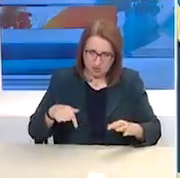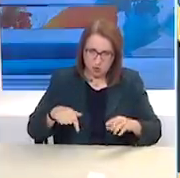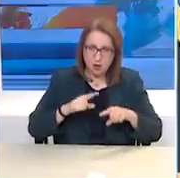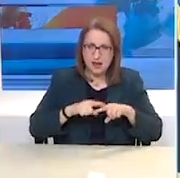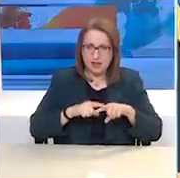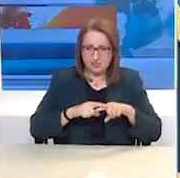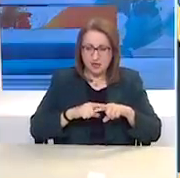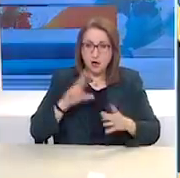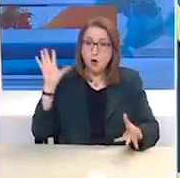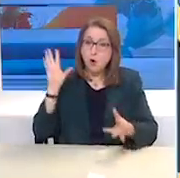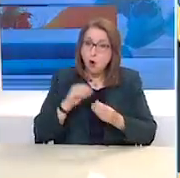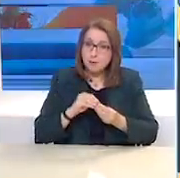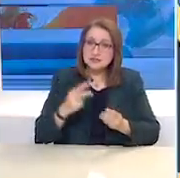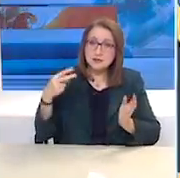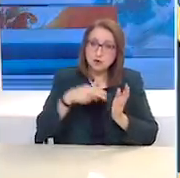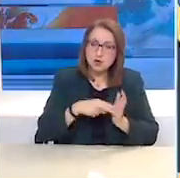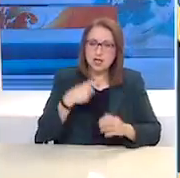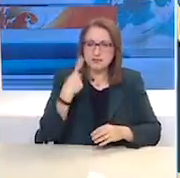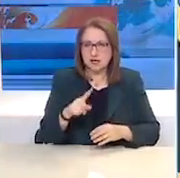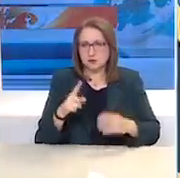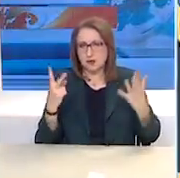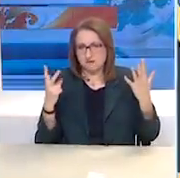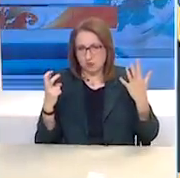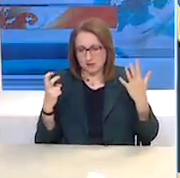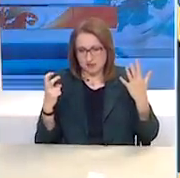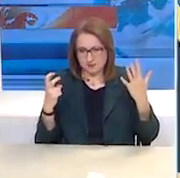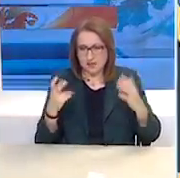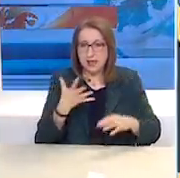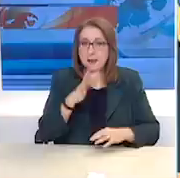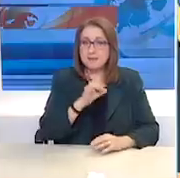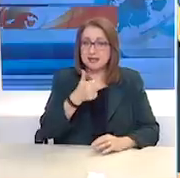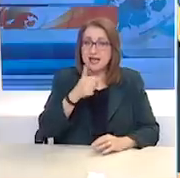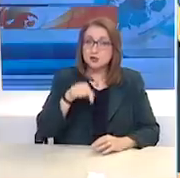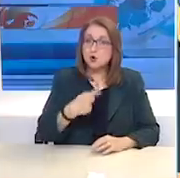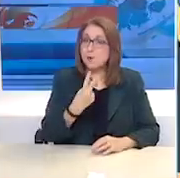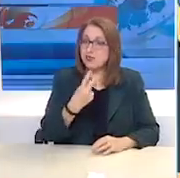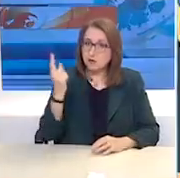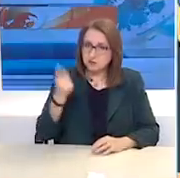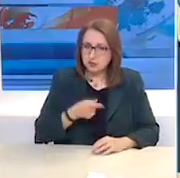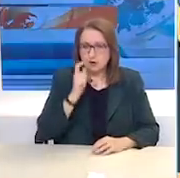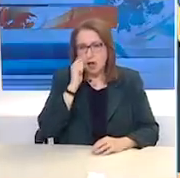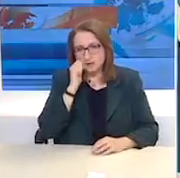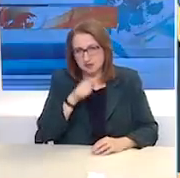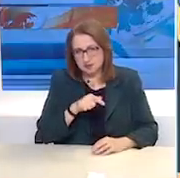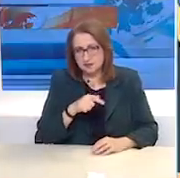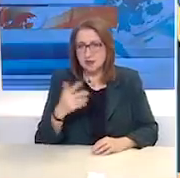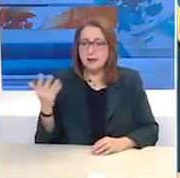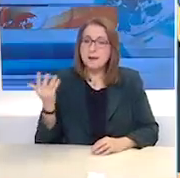των κρουσμάτων είναι 2.170. Το 56,2% αφορά άνδρες.